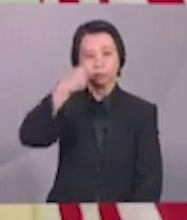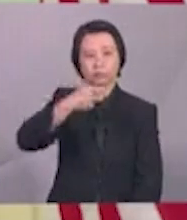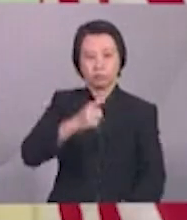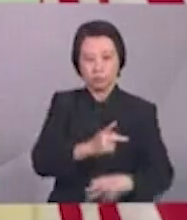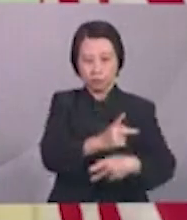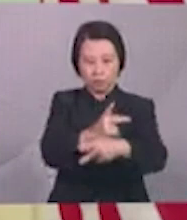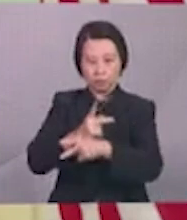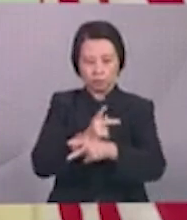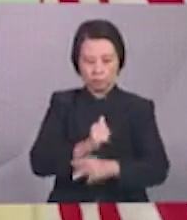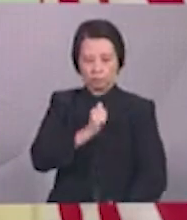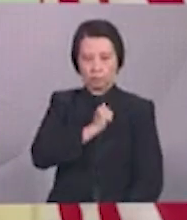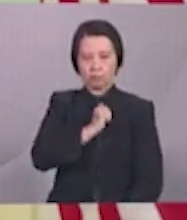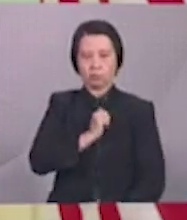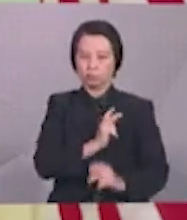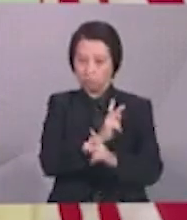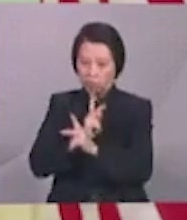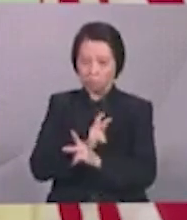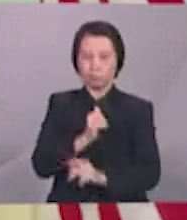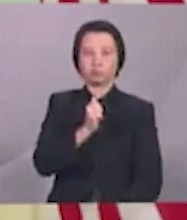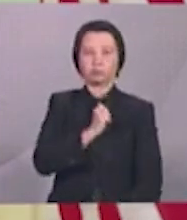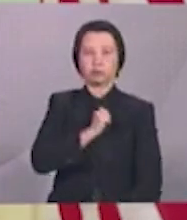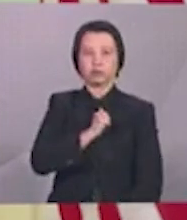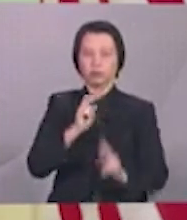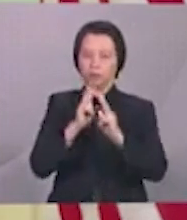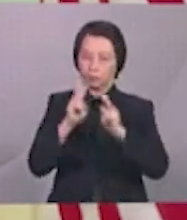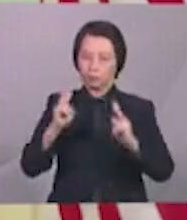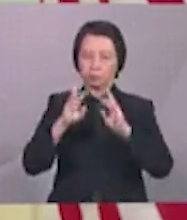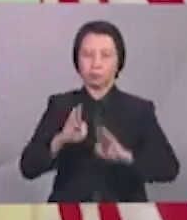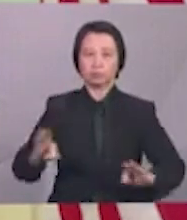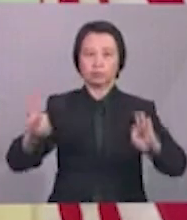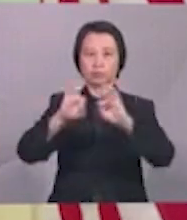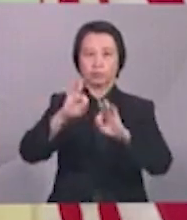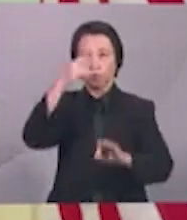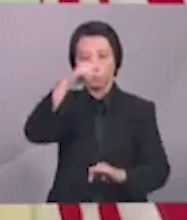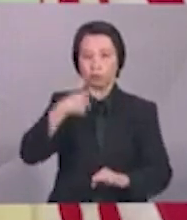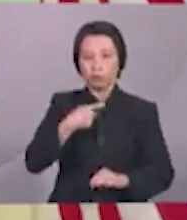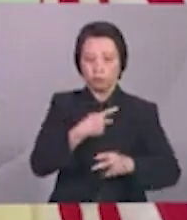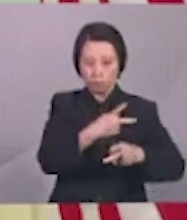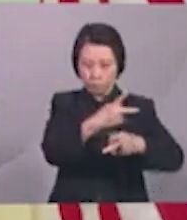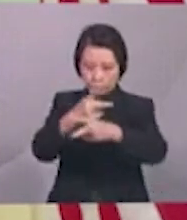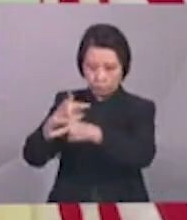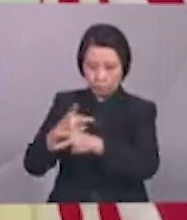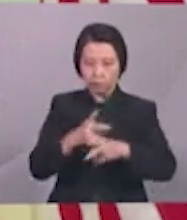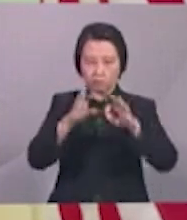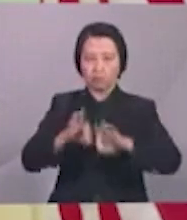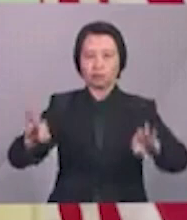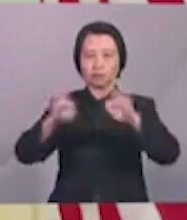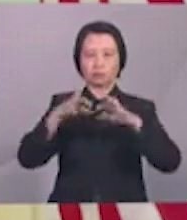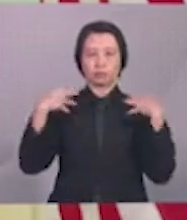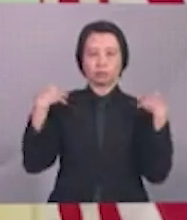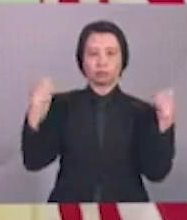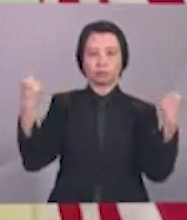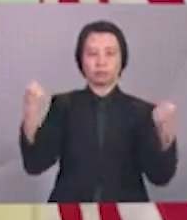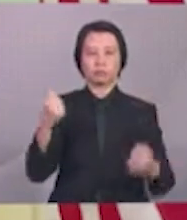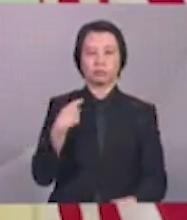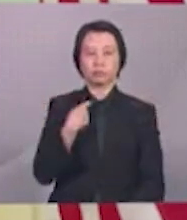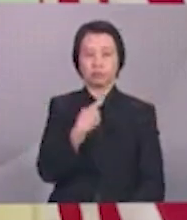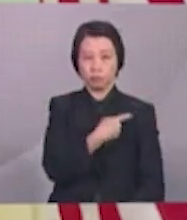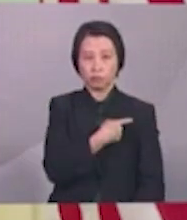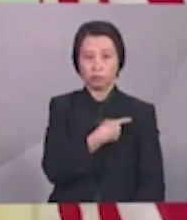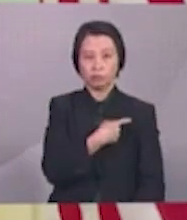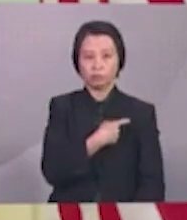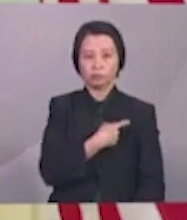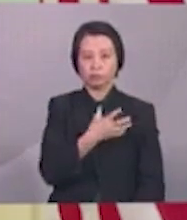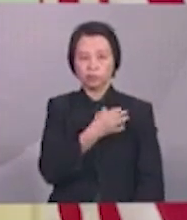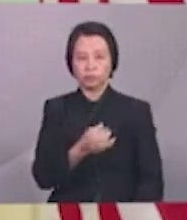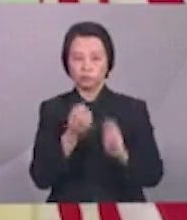kawalan kendiri ataupun self-regulation itu yang amat penting bagi kita menjaga kepentingan kesihatan kita. Dan perkara ini